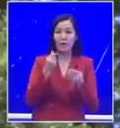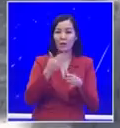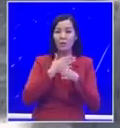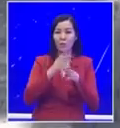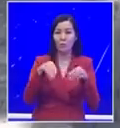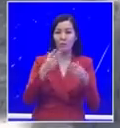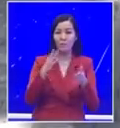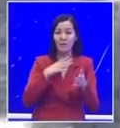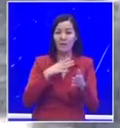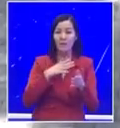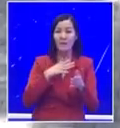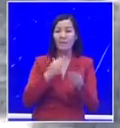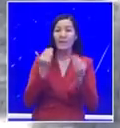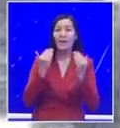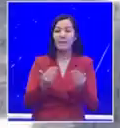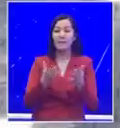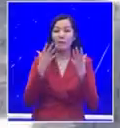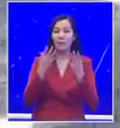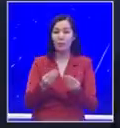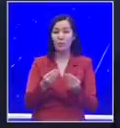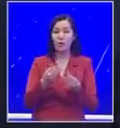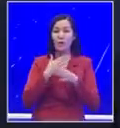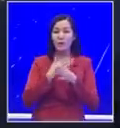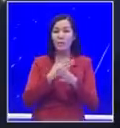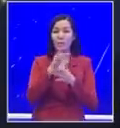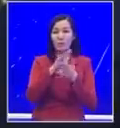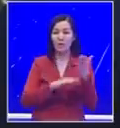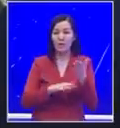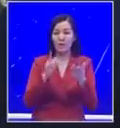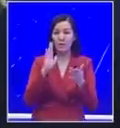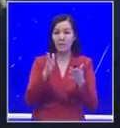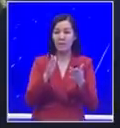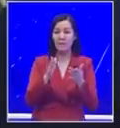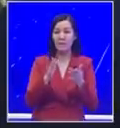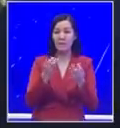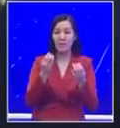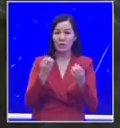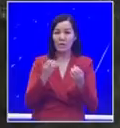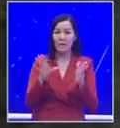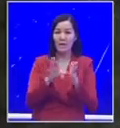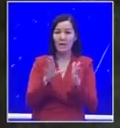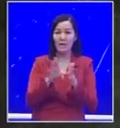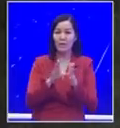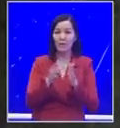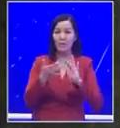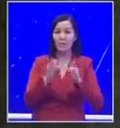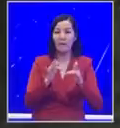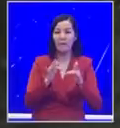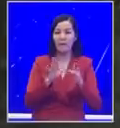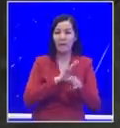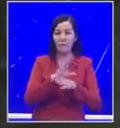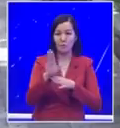қолдау көрсетілді. Құзырлы мекеме өкілдерінің айтуынша, демеу шаралары әлі де жалғасады және ол электрондық портал арқылы да